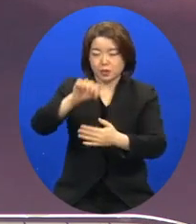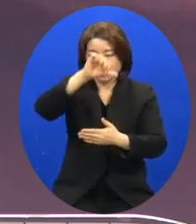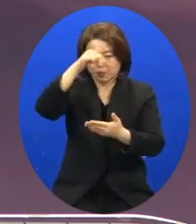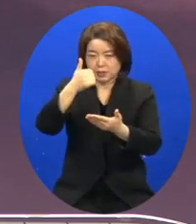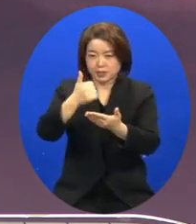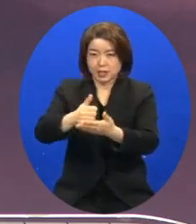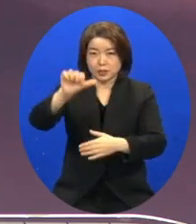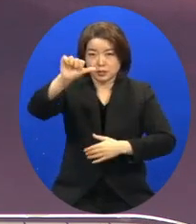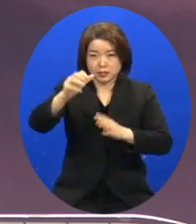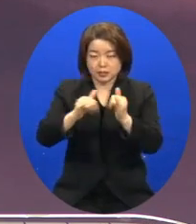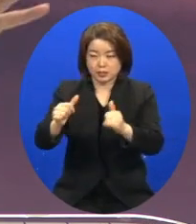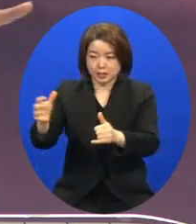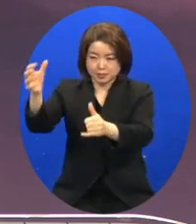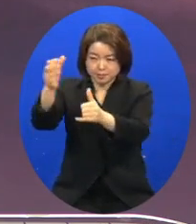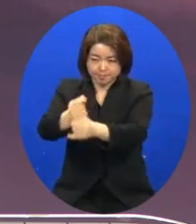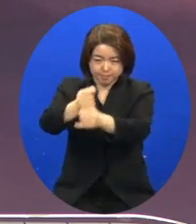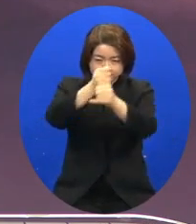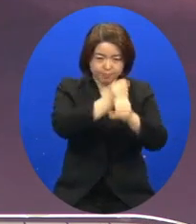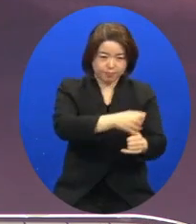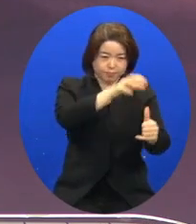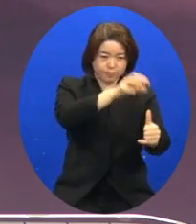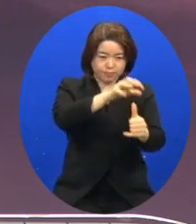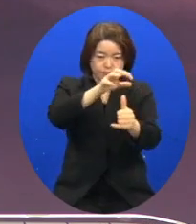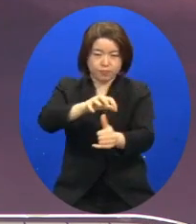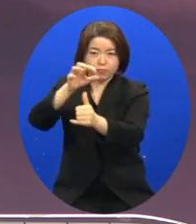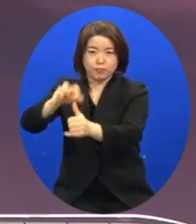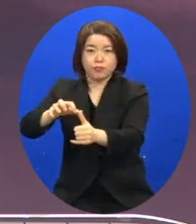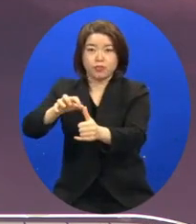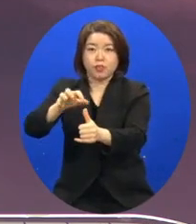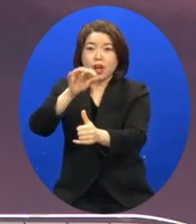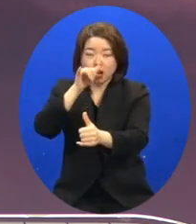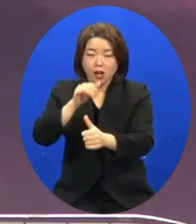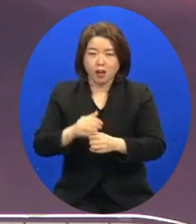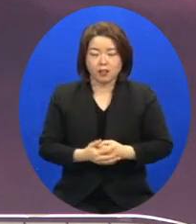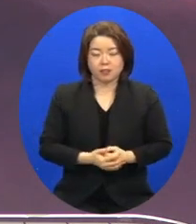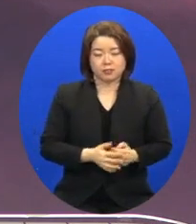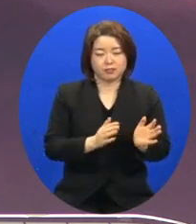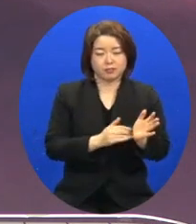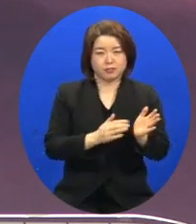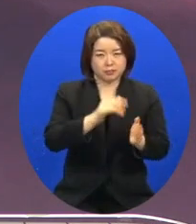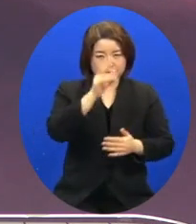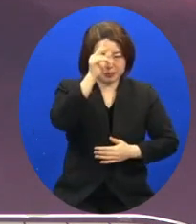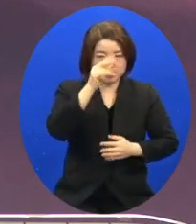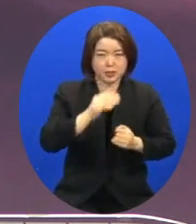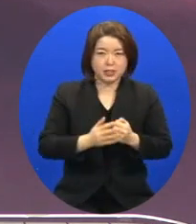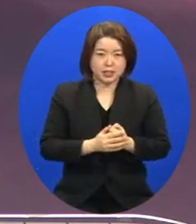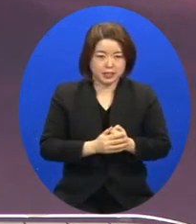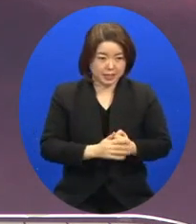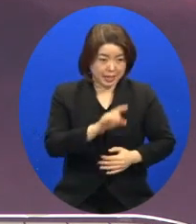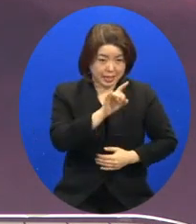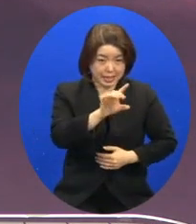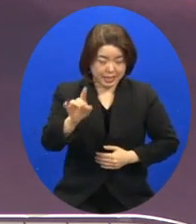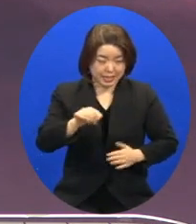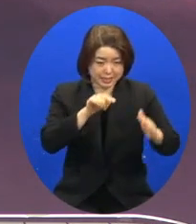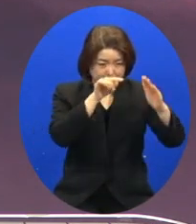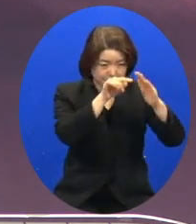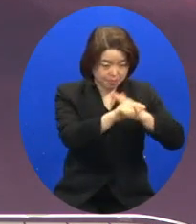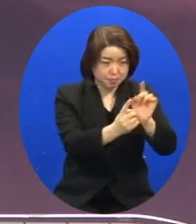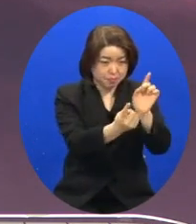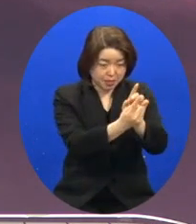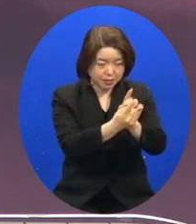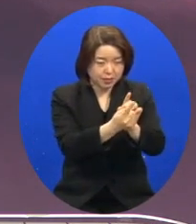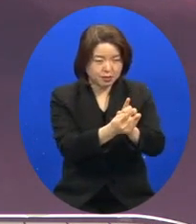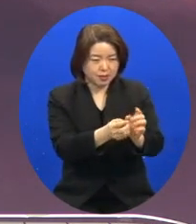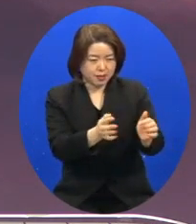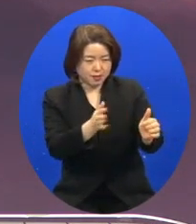다 체포해서 독방에다가 다 넣었습니다. 그리고 비밀경찰이 그 한 사람 한 사람을 만나서